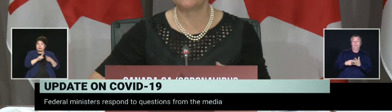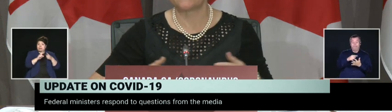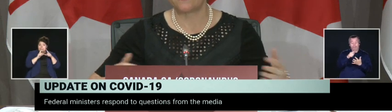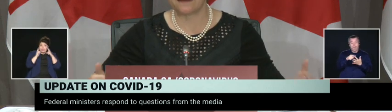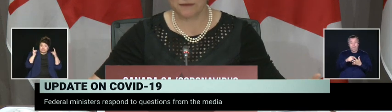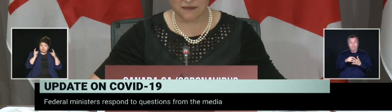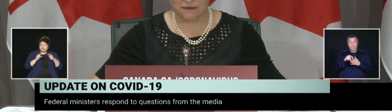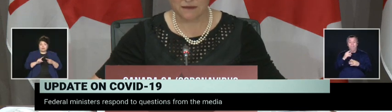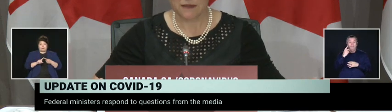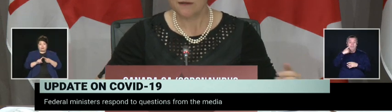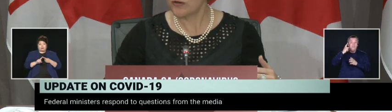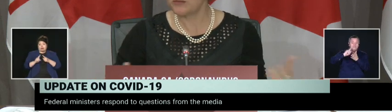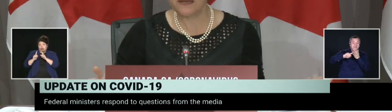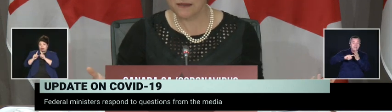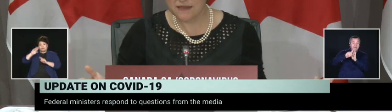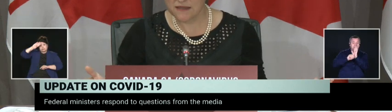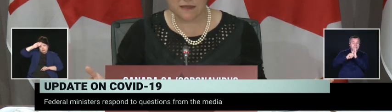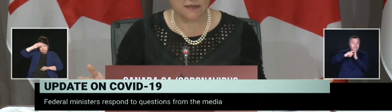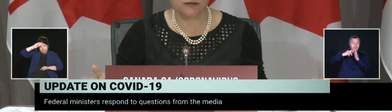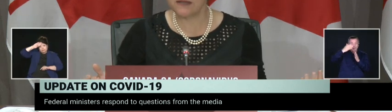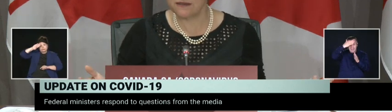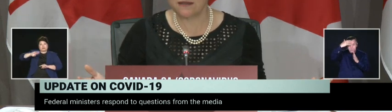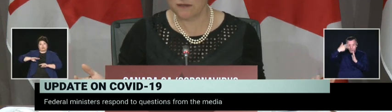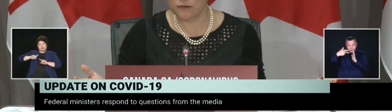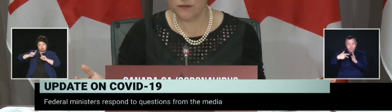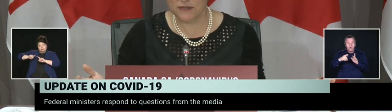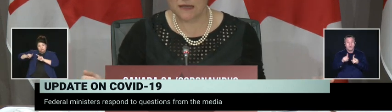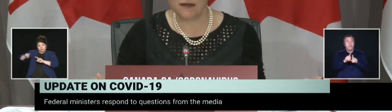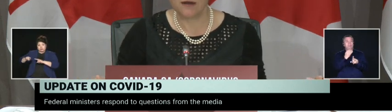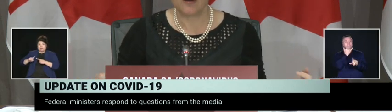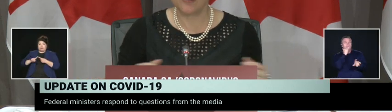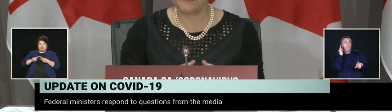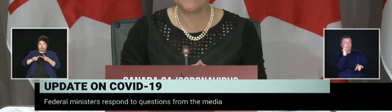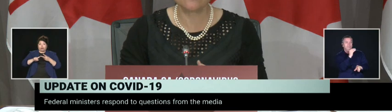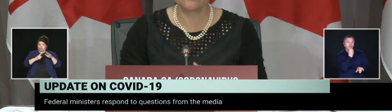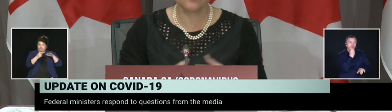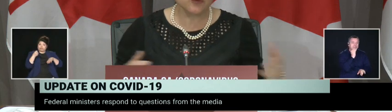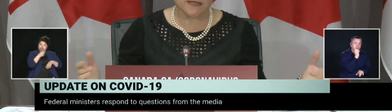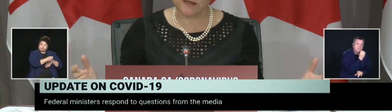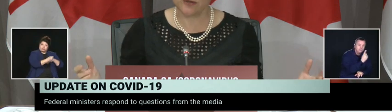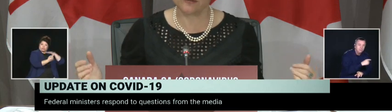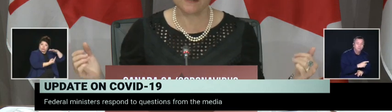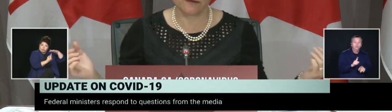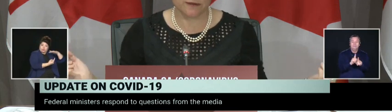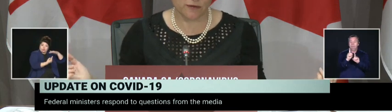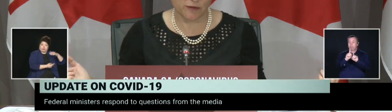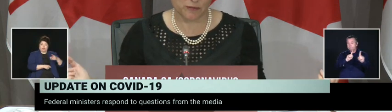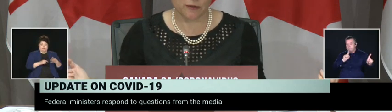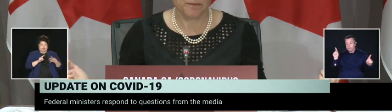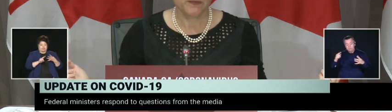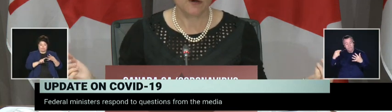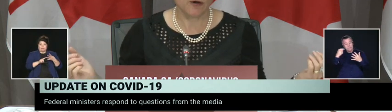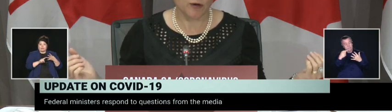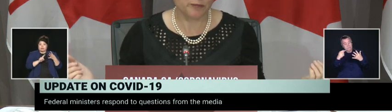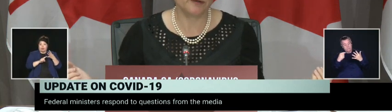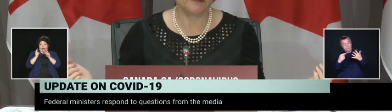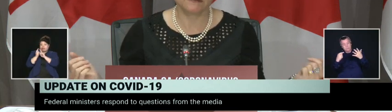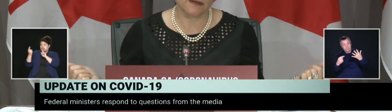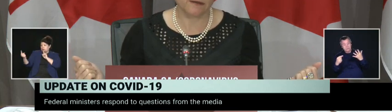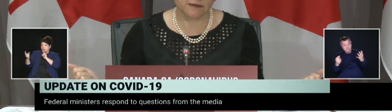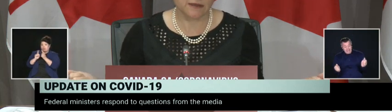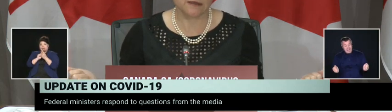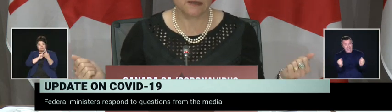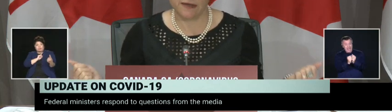comme la quarantaine, comme les restrictions, la distanciation sociale, en faisant toutes ces choses ensemble, on